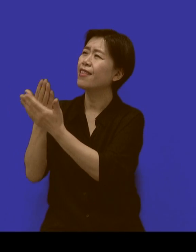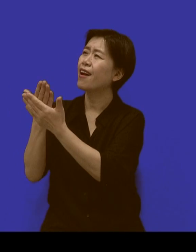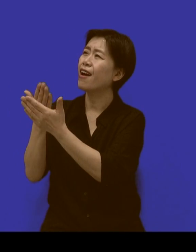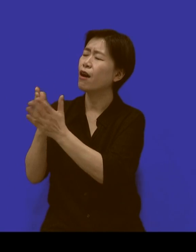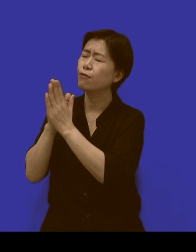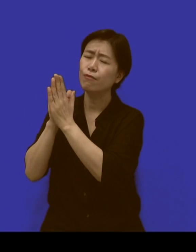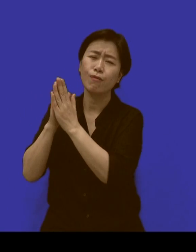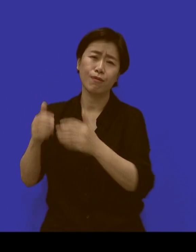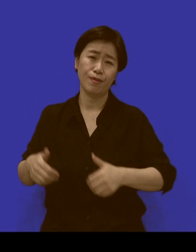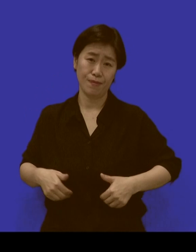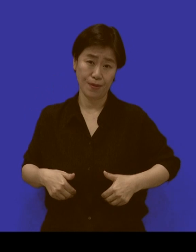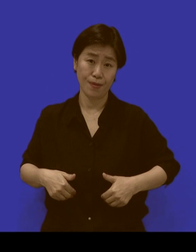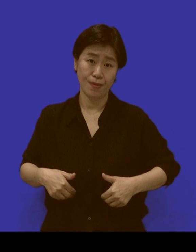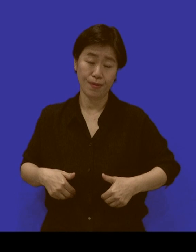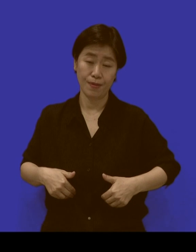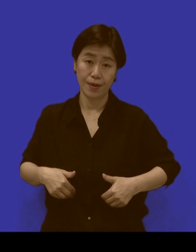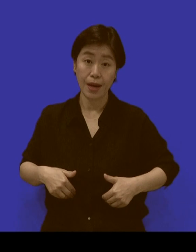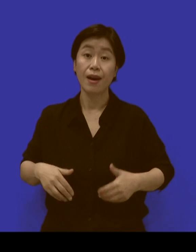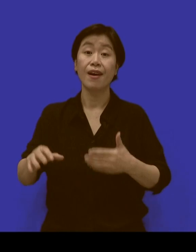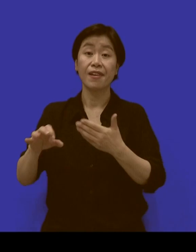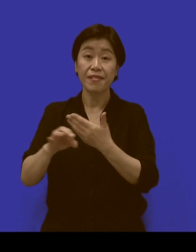매직처럼 정말 네. 성령님이